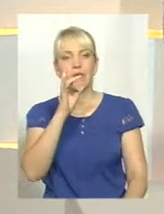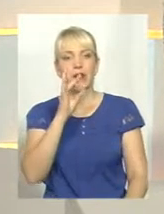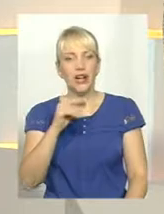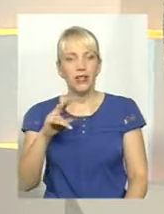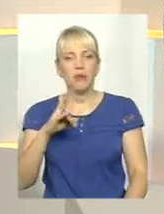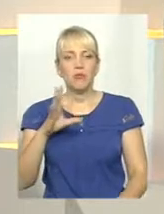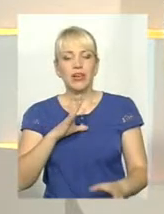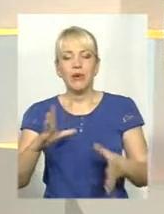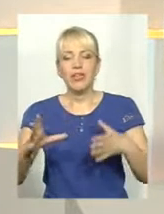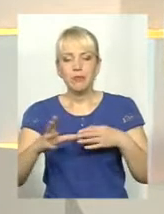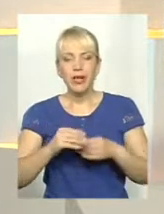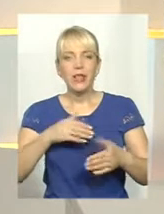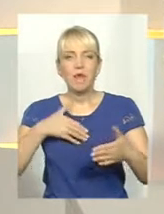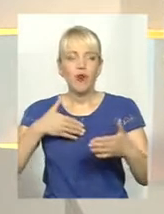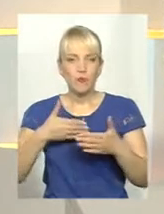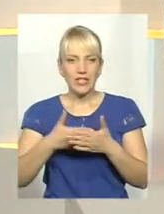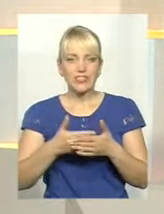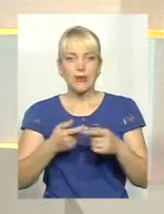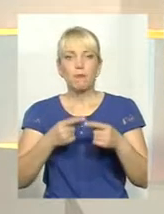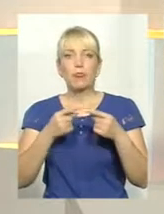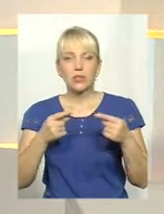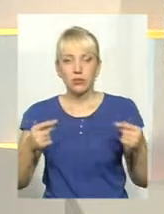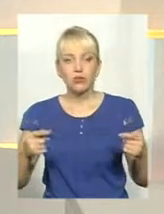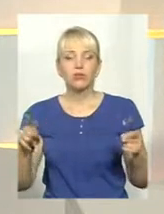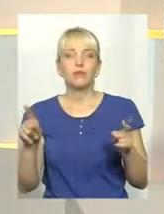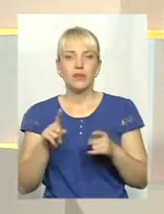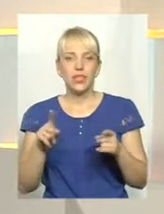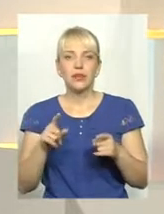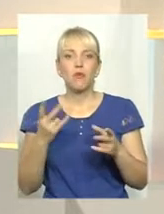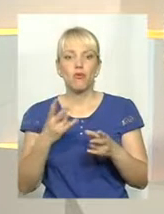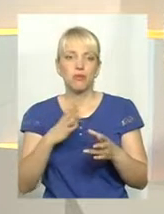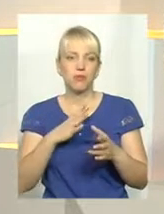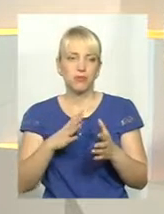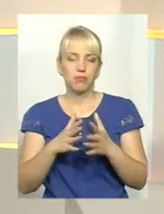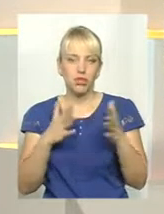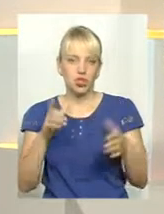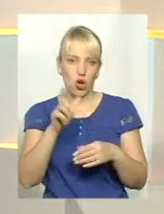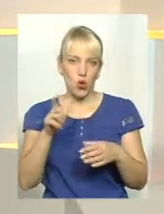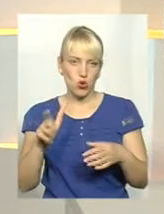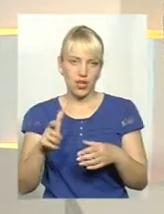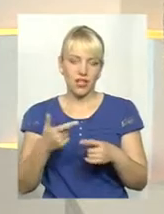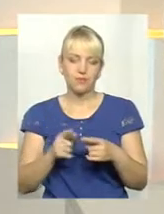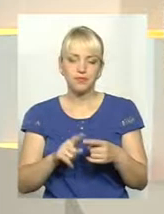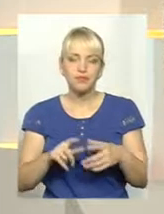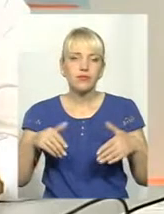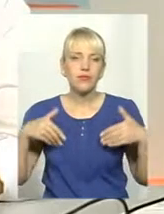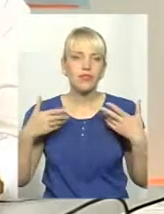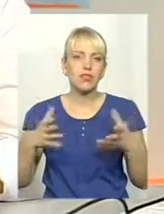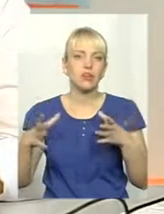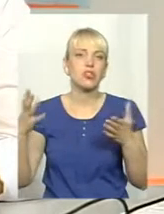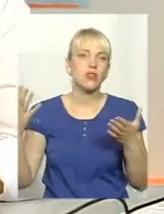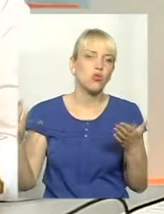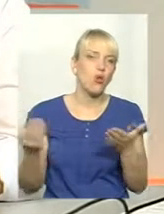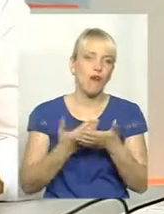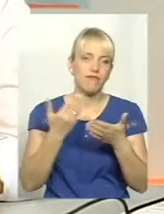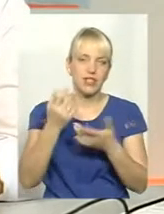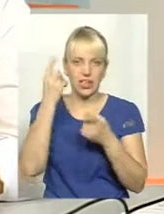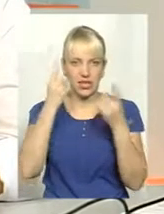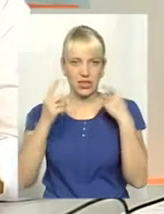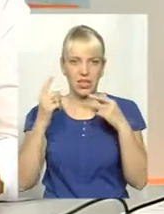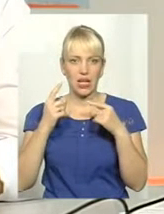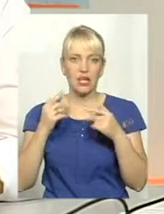які можуть бути внесені зміни. Вони сказали, що все відкрито, будь ласка, ми чекаємо пропозицій. І саме цей бренд має